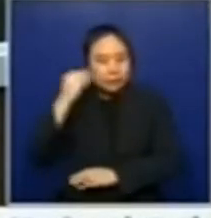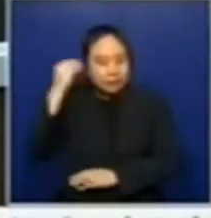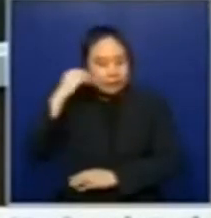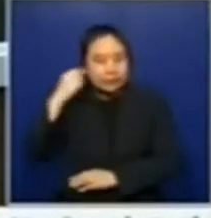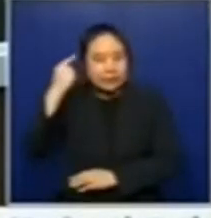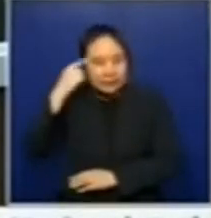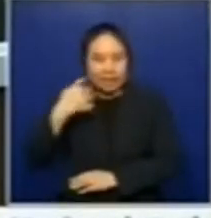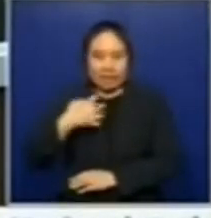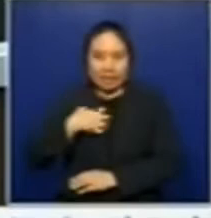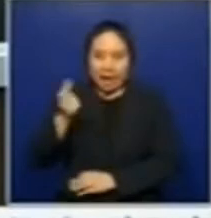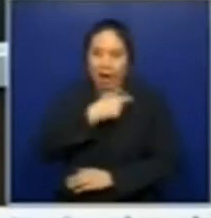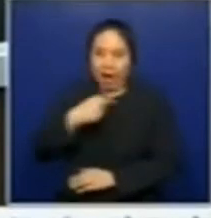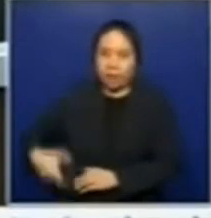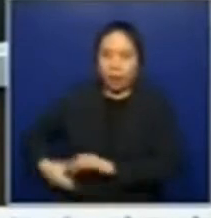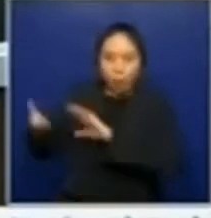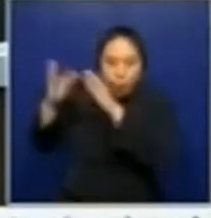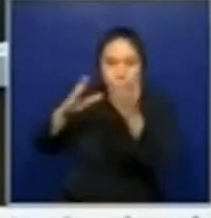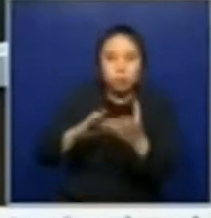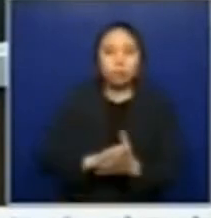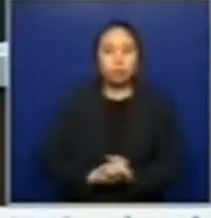า